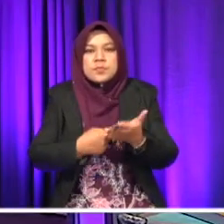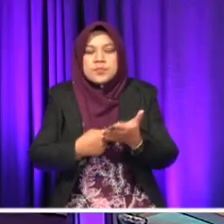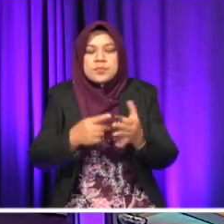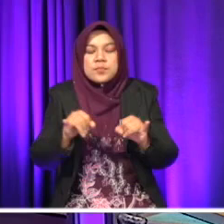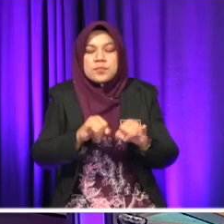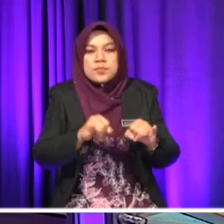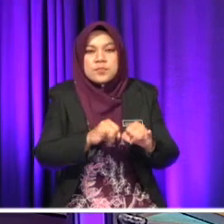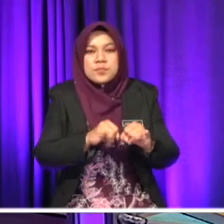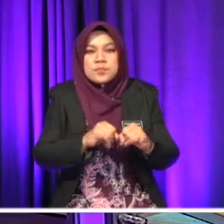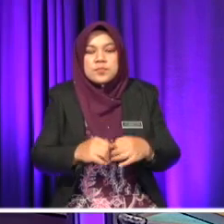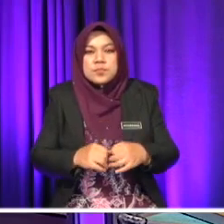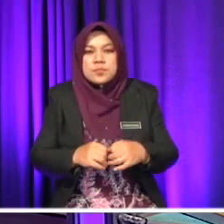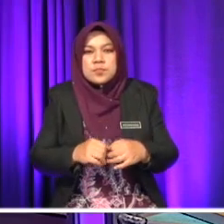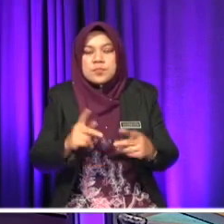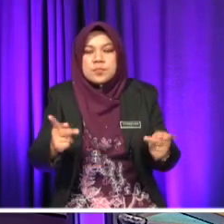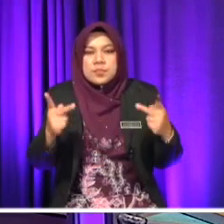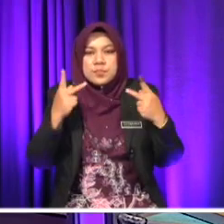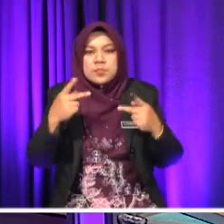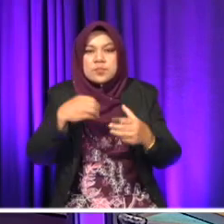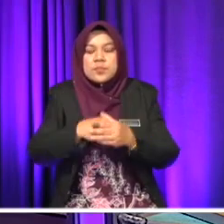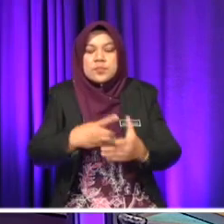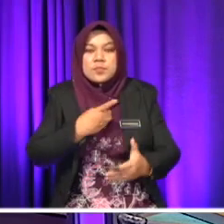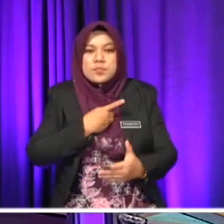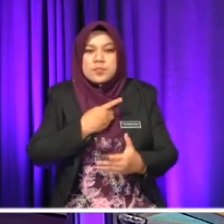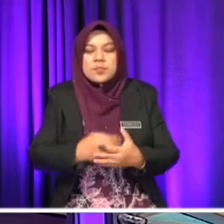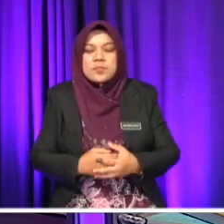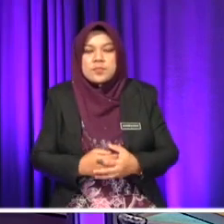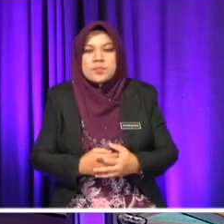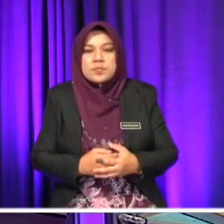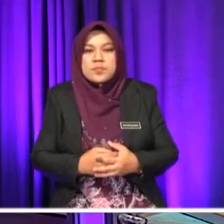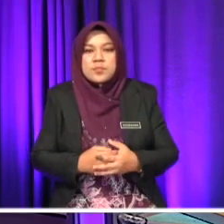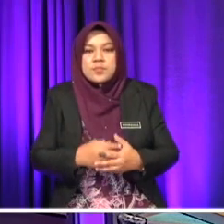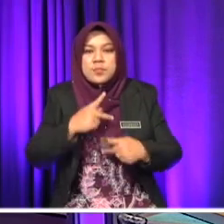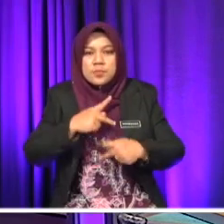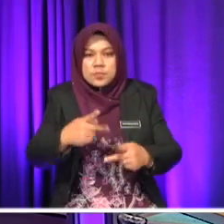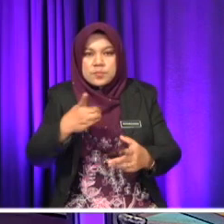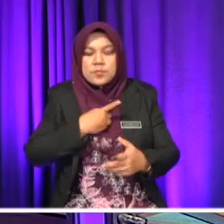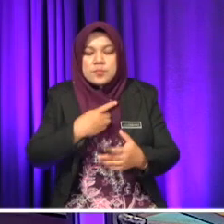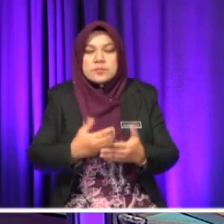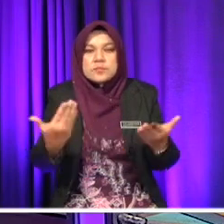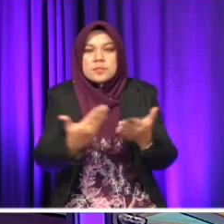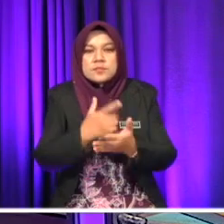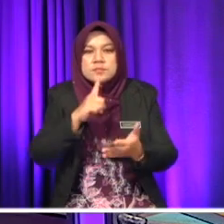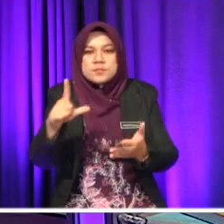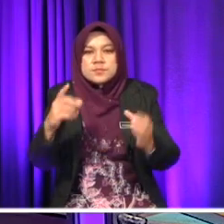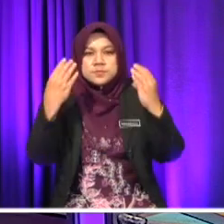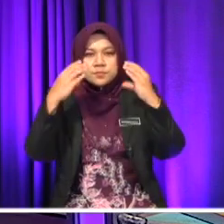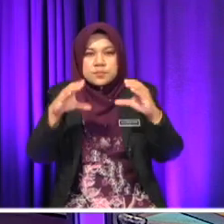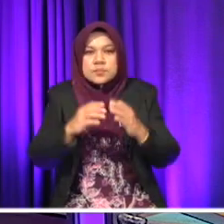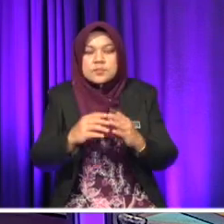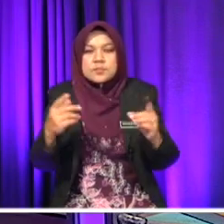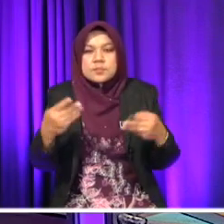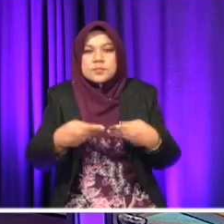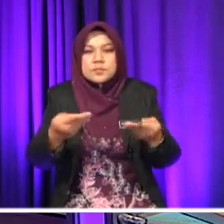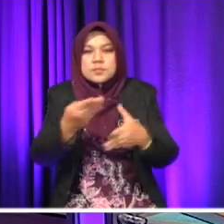juga kita punya kekuatan yang ada dalam diri itu dikata potensi diri ah barulah Cikgu bagikan murid kepada